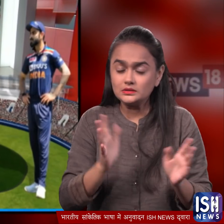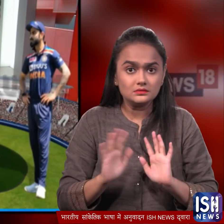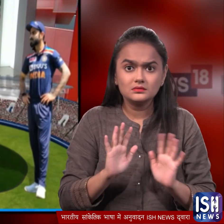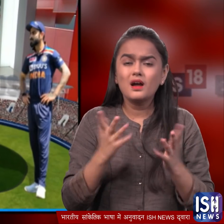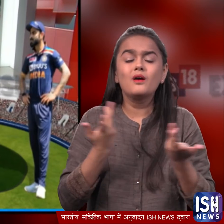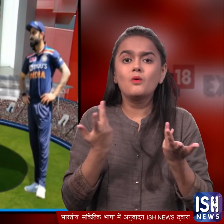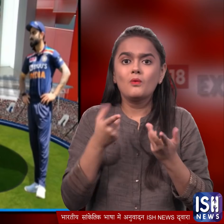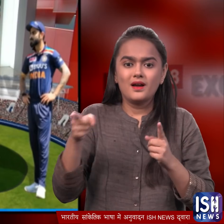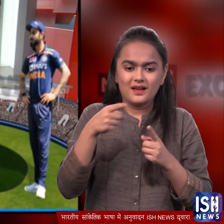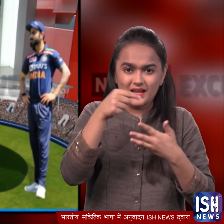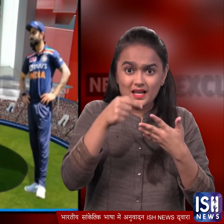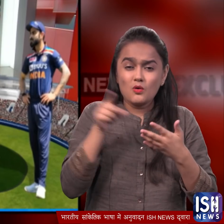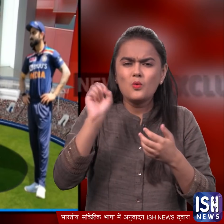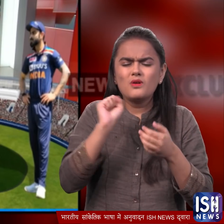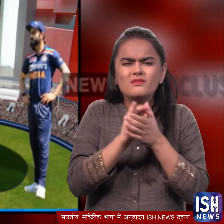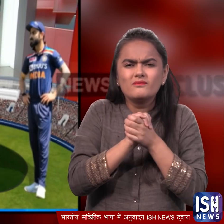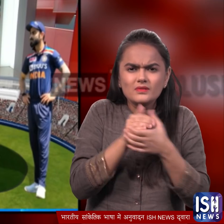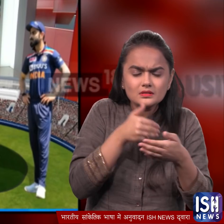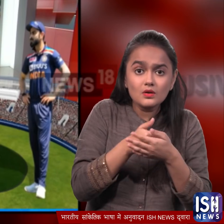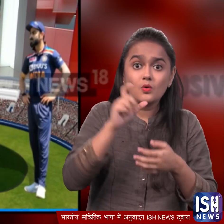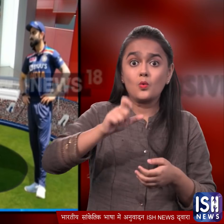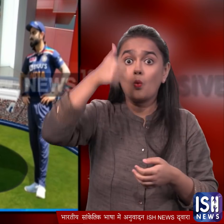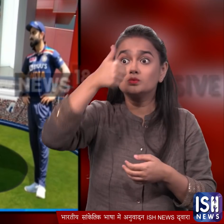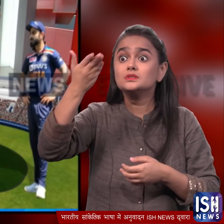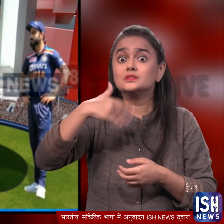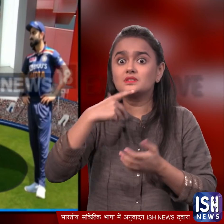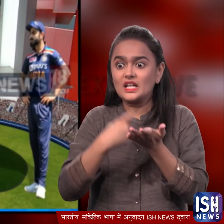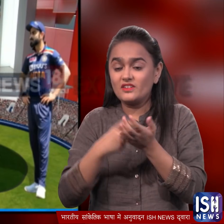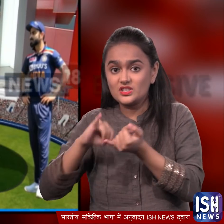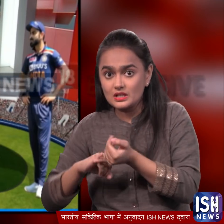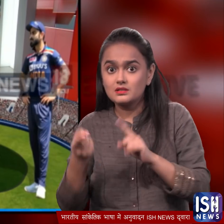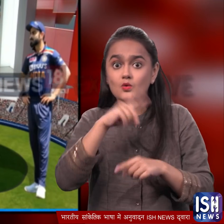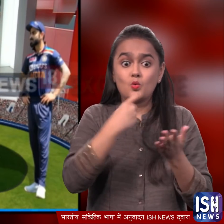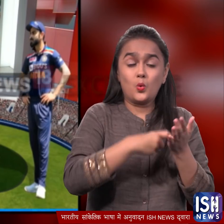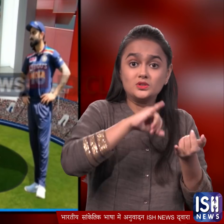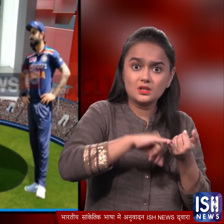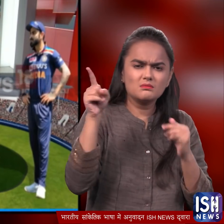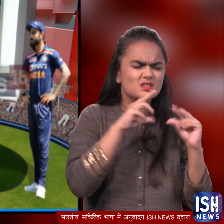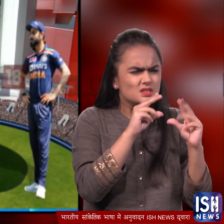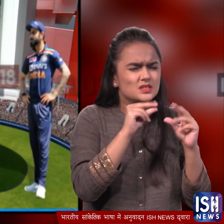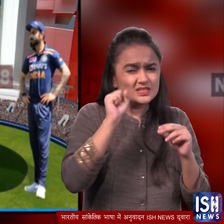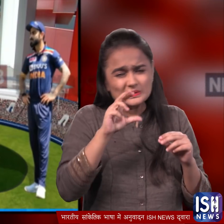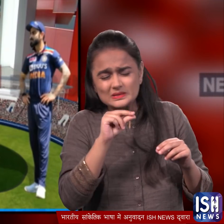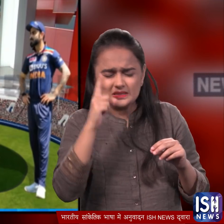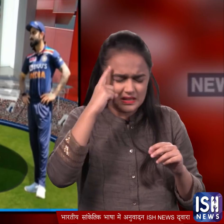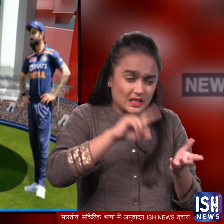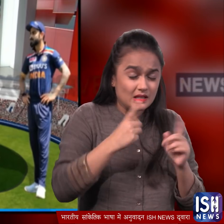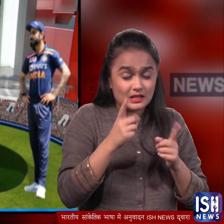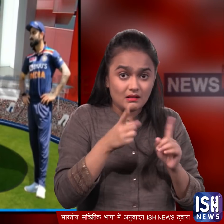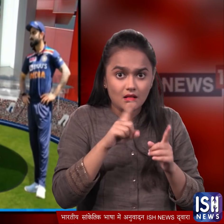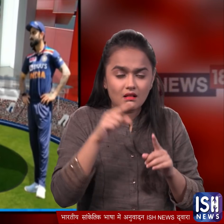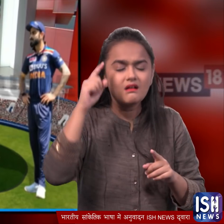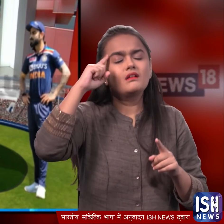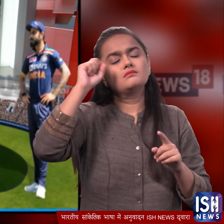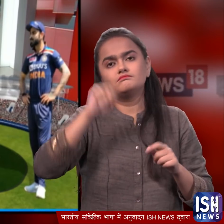लगा, क्योंकि इस मुद्दे पर उन्होंने अपने करीबियों, मुख्य कोच रवि शास्त्री और रोहित शर्मा से भी काफी चर्चा की। तब